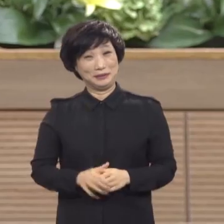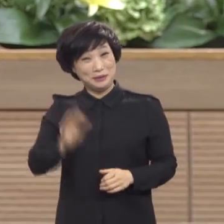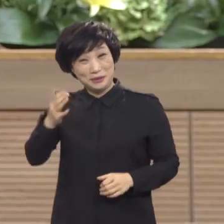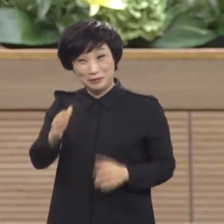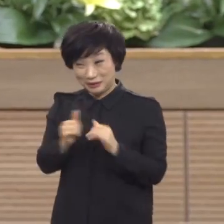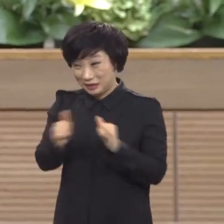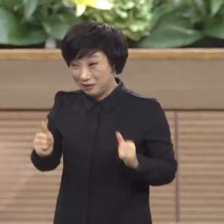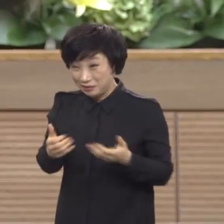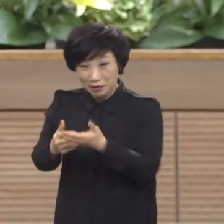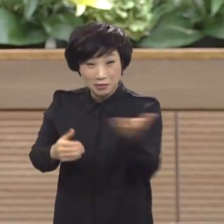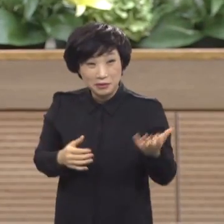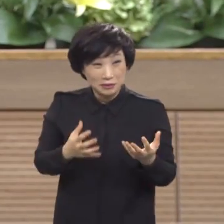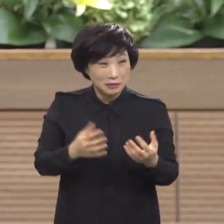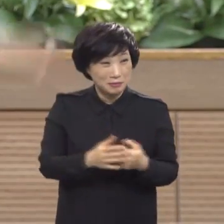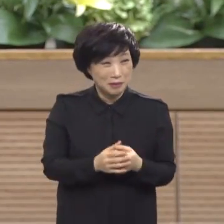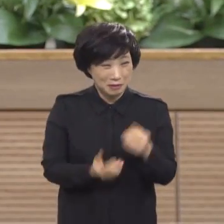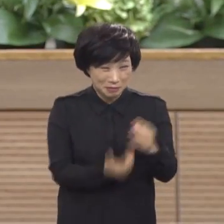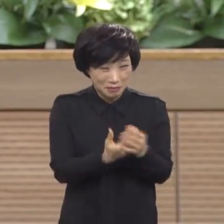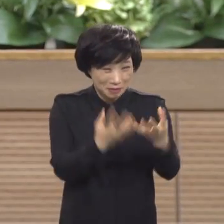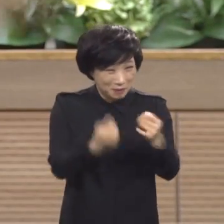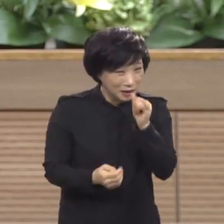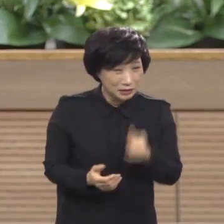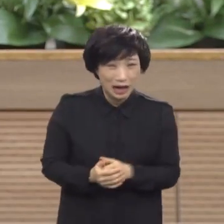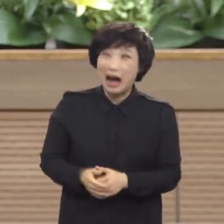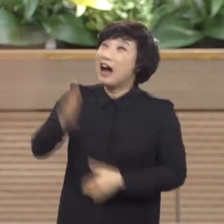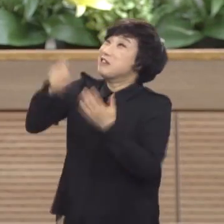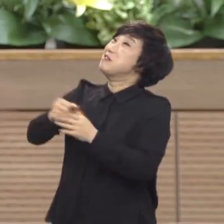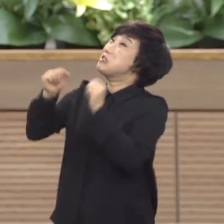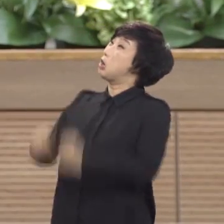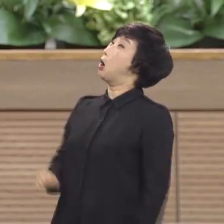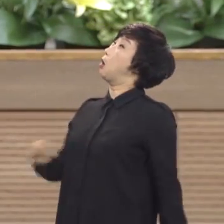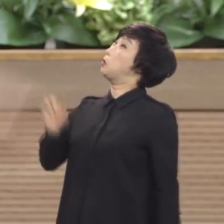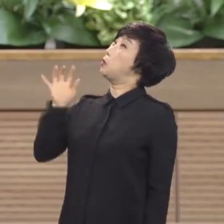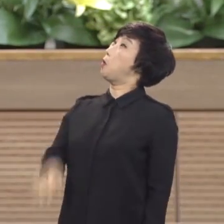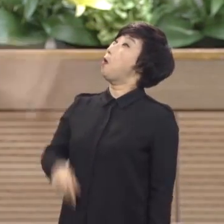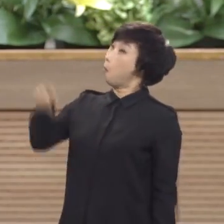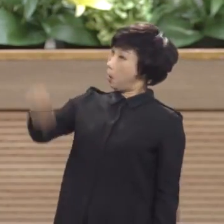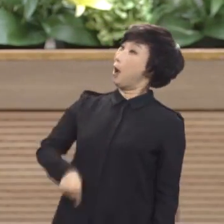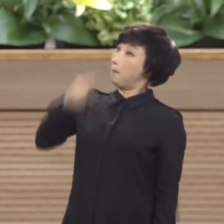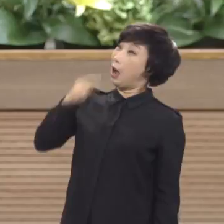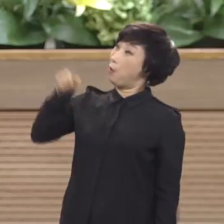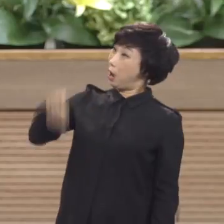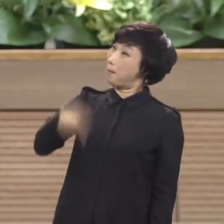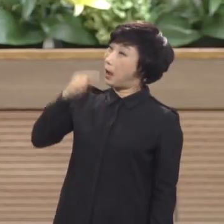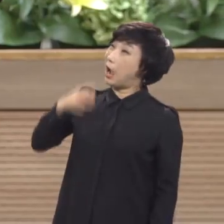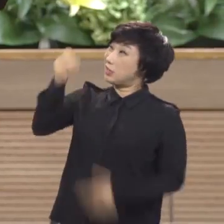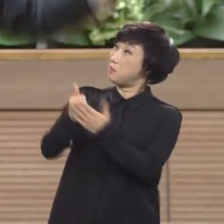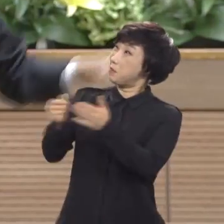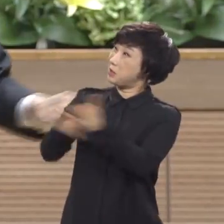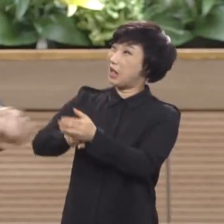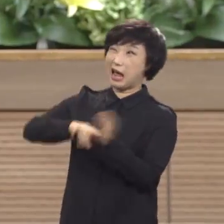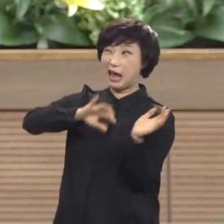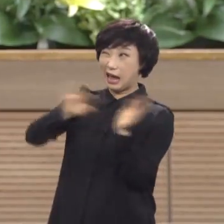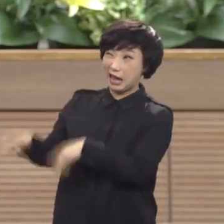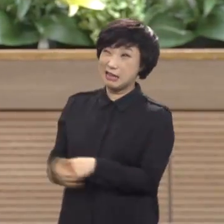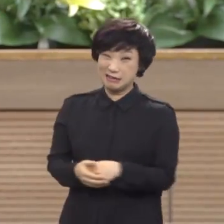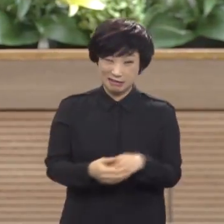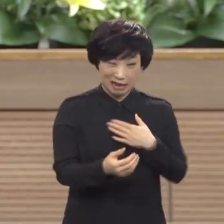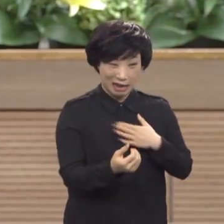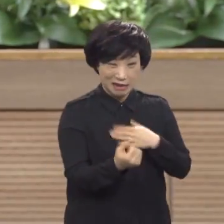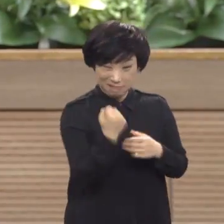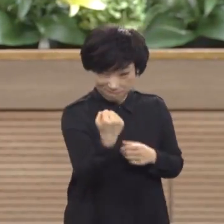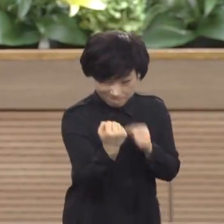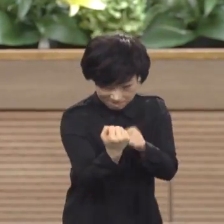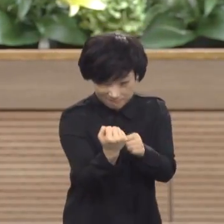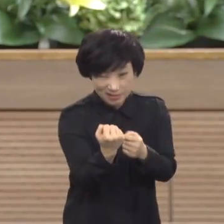그러잖아. 하나님이 있으면 어딨어? 나와봐, 나와봐. 하나님을 믿느니 내 주먹을 믿지. 썩을 주먹을 뭐로